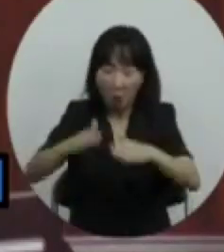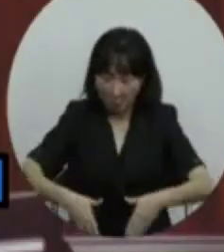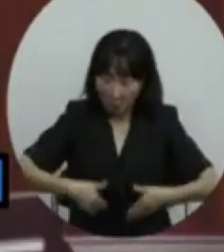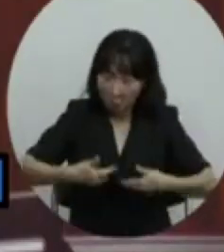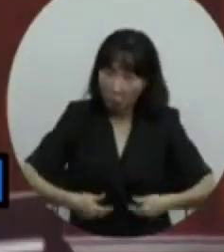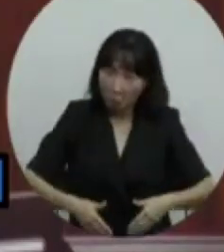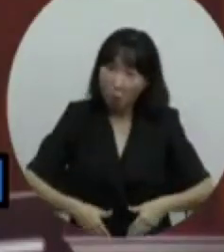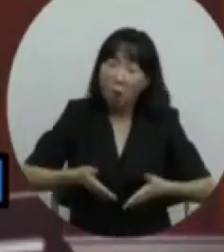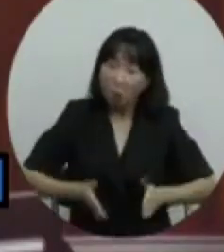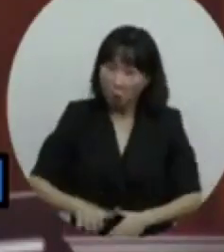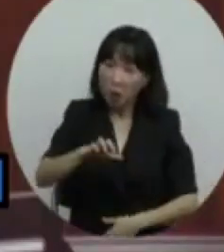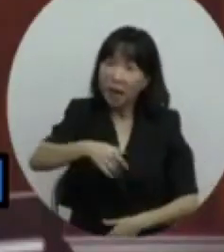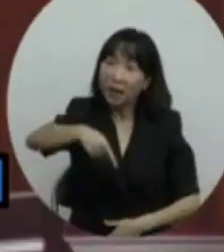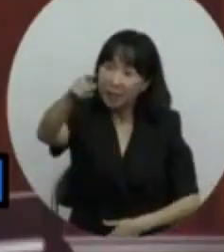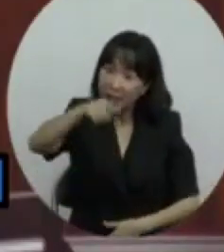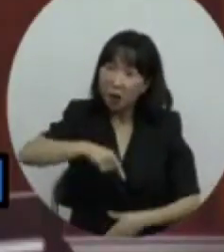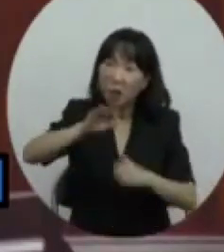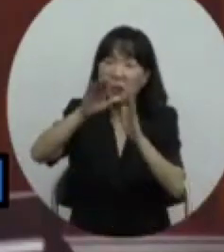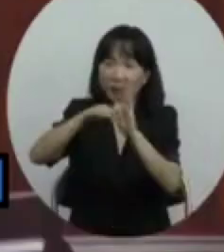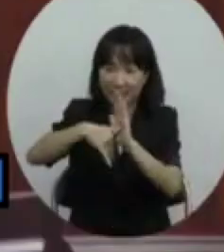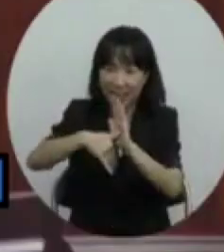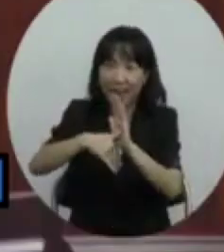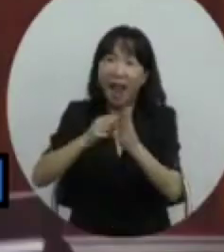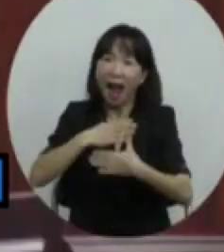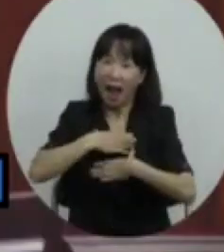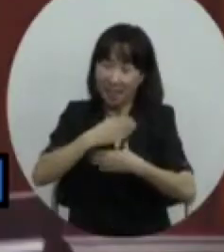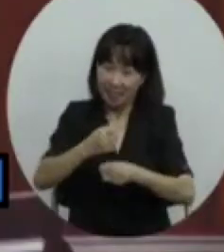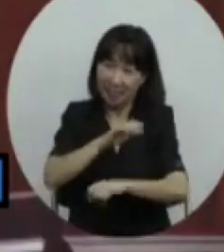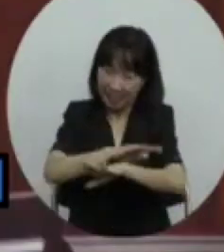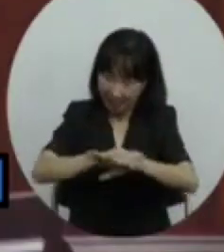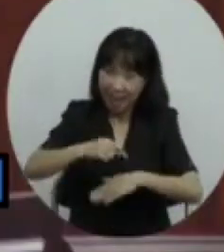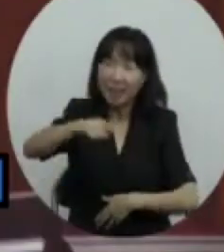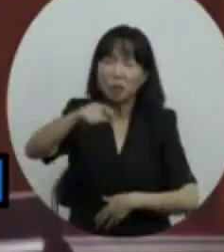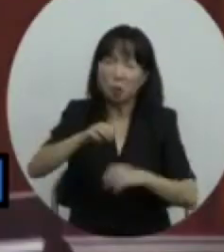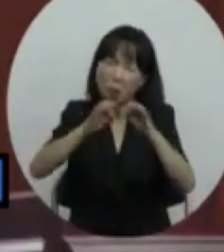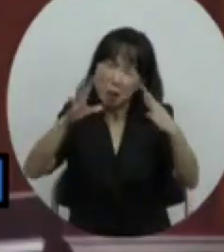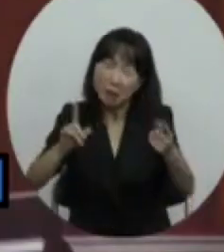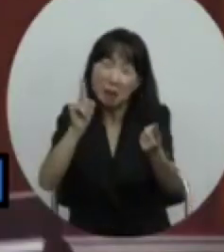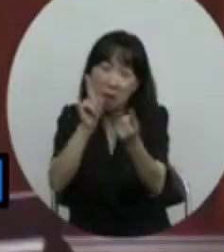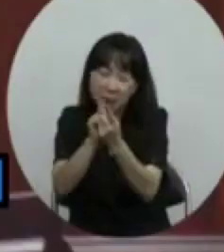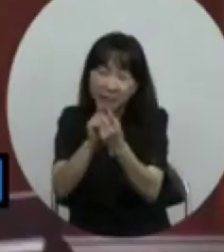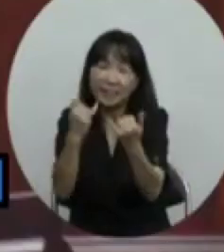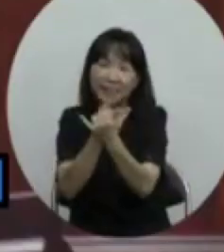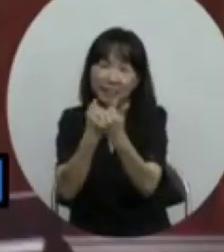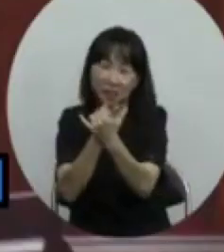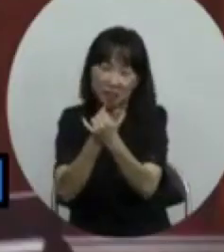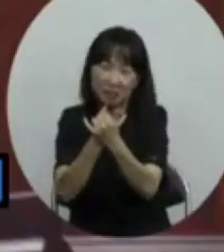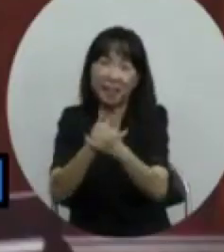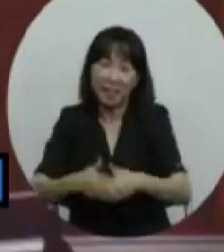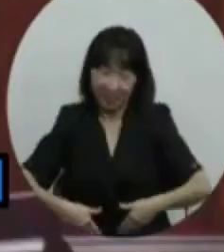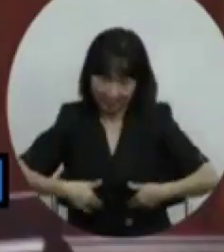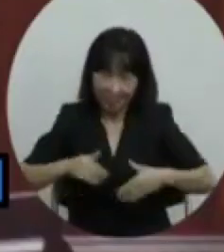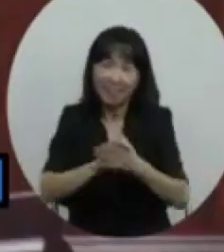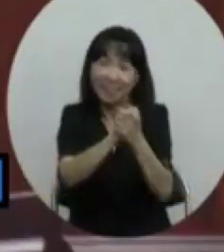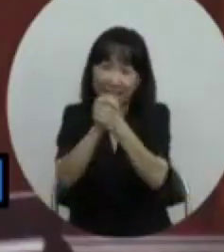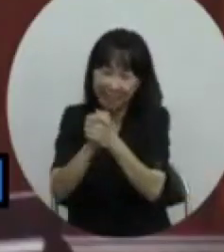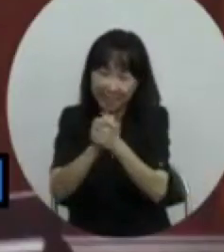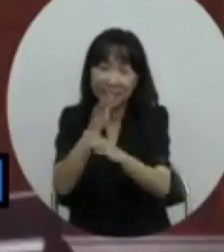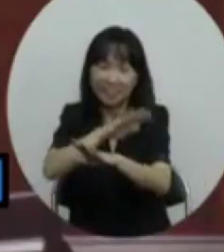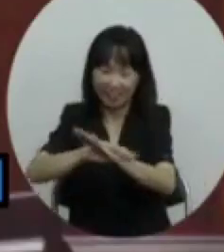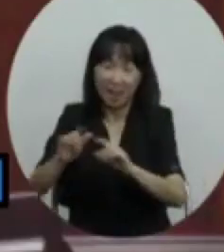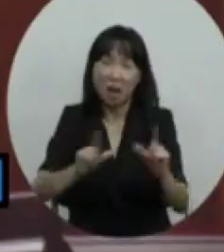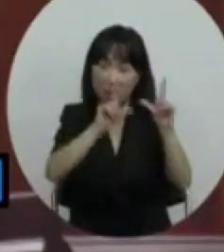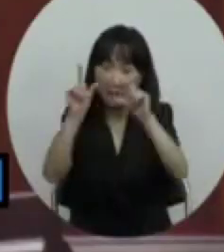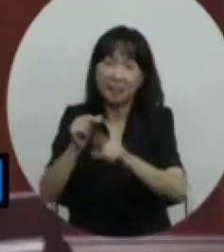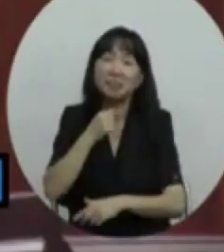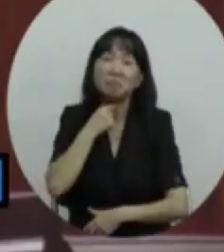유의하시고 오랜만에 만나는 가족 친지들과 따뜻한 정을 나누시는 시간 보내시기를 바랍니다.